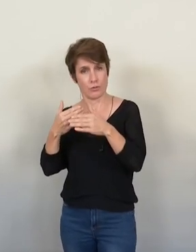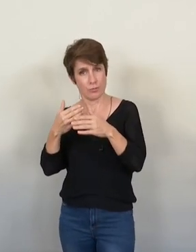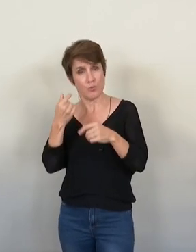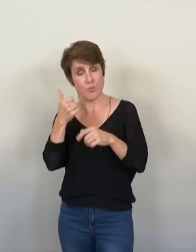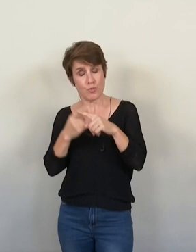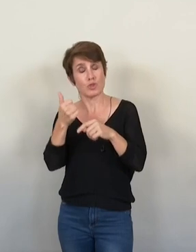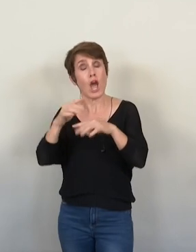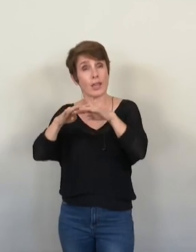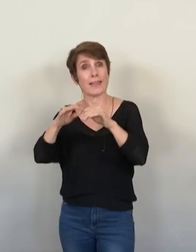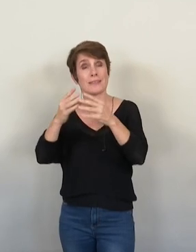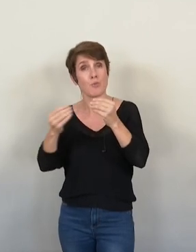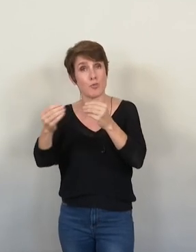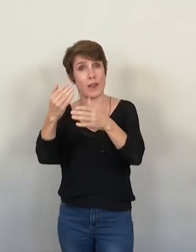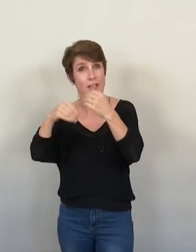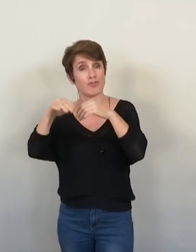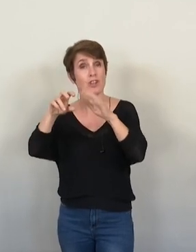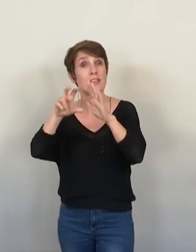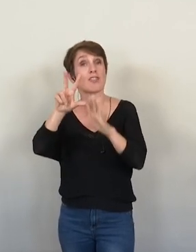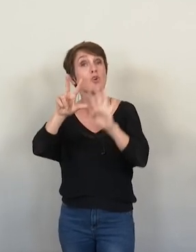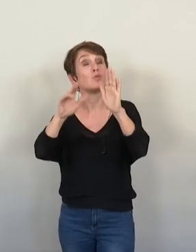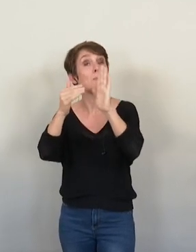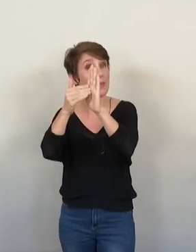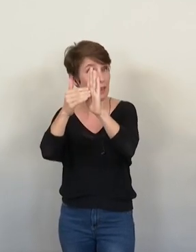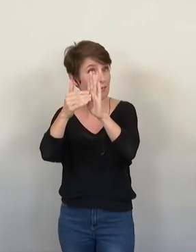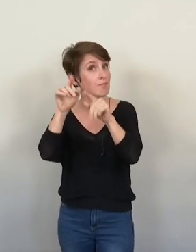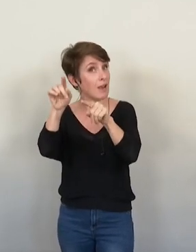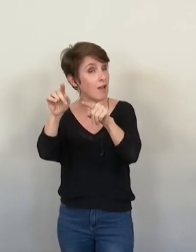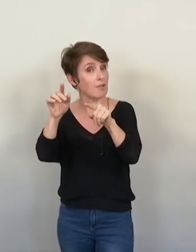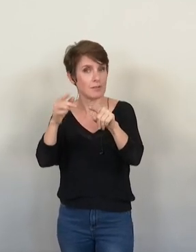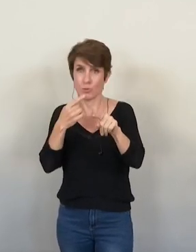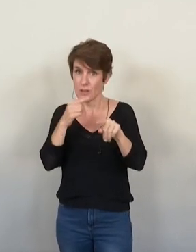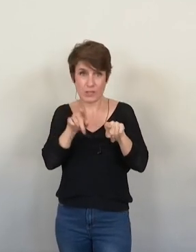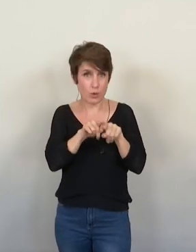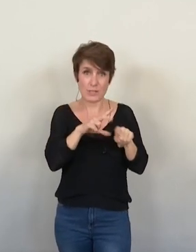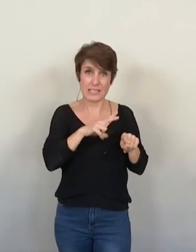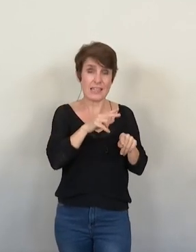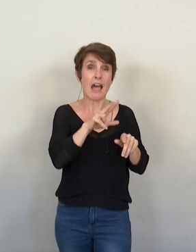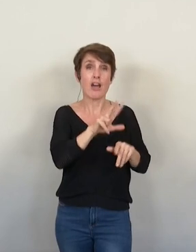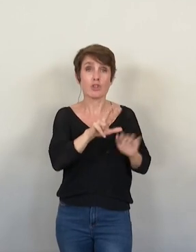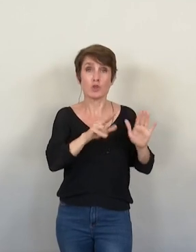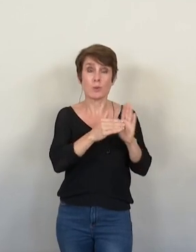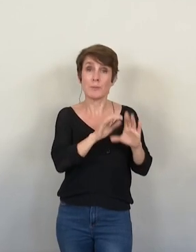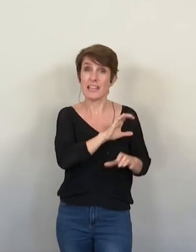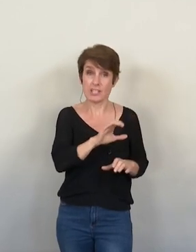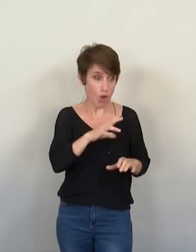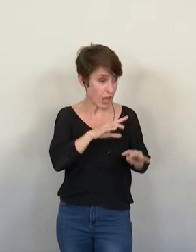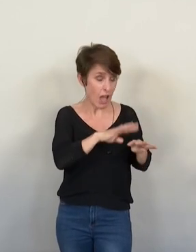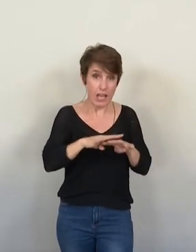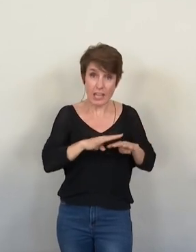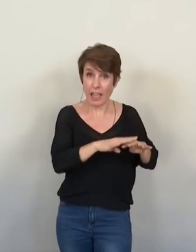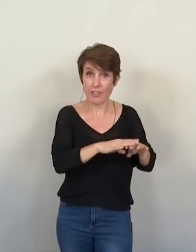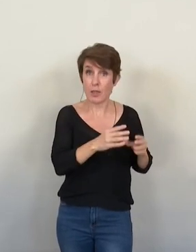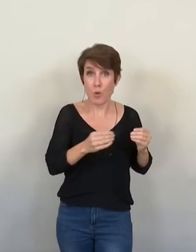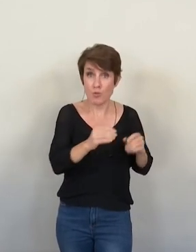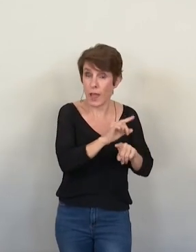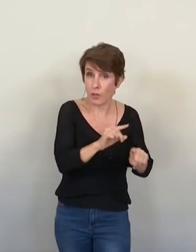80000 habitants euh qui vivent aujourd'hui dans le 38100 et donc je pense qu'il est important de rappeler qu'il a là une diversité de